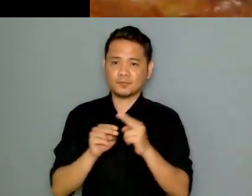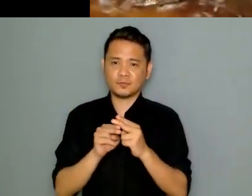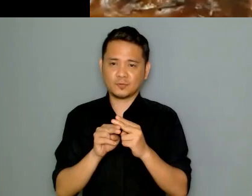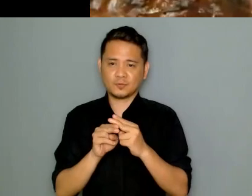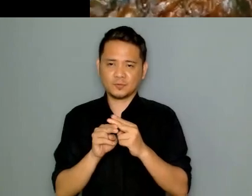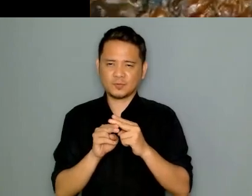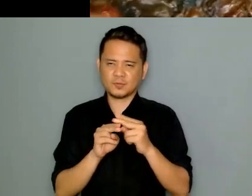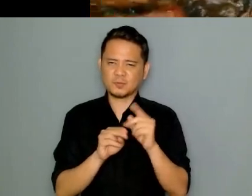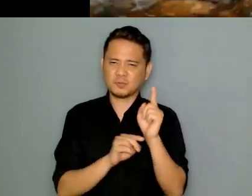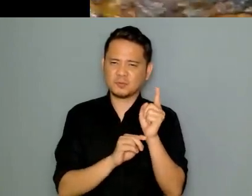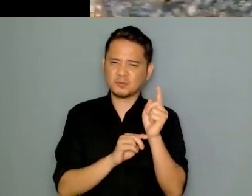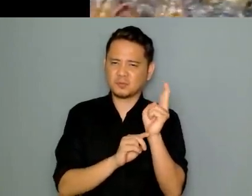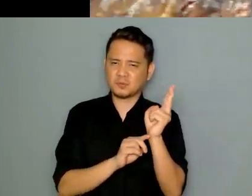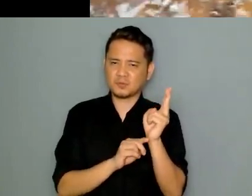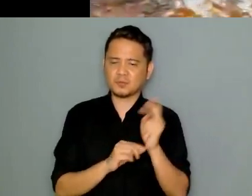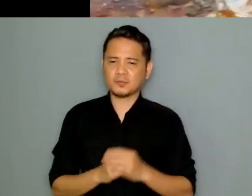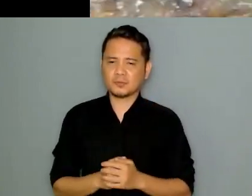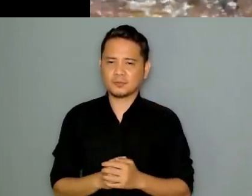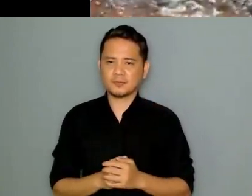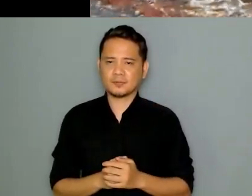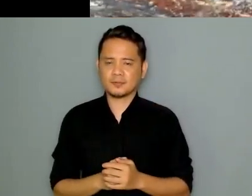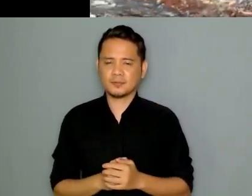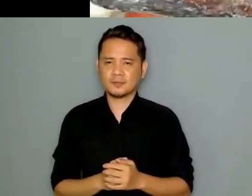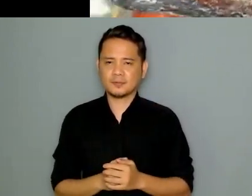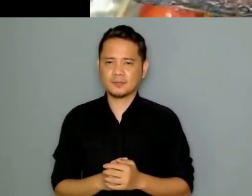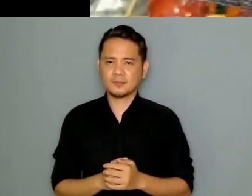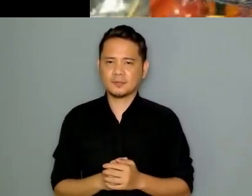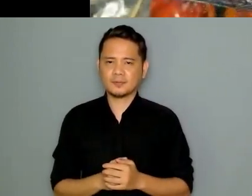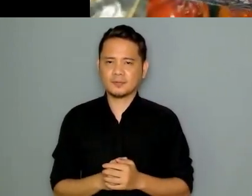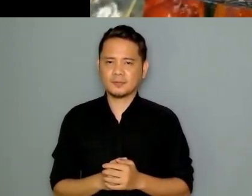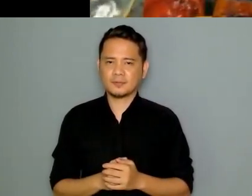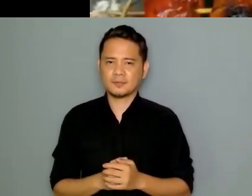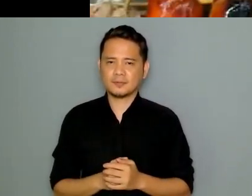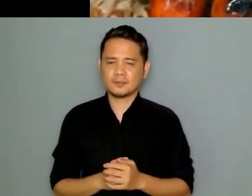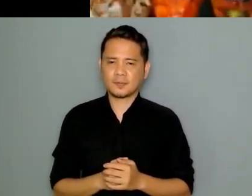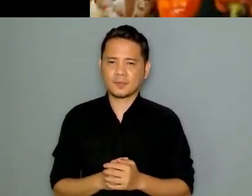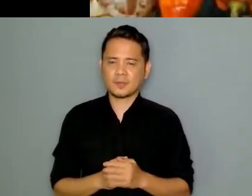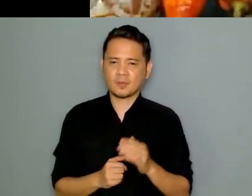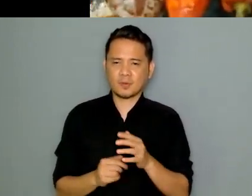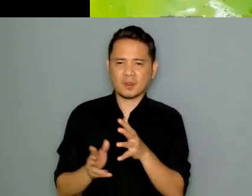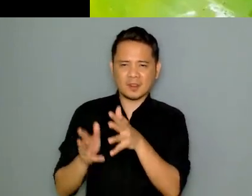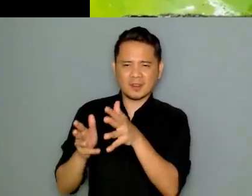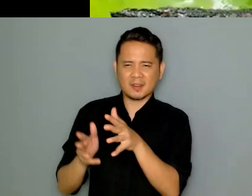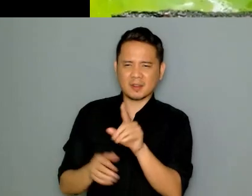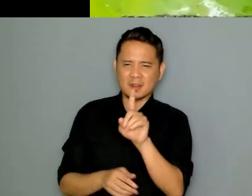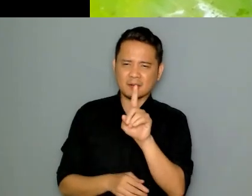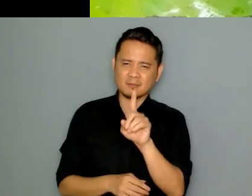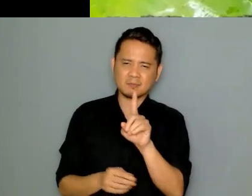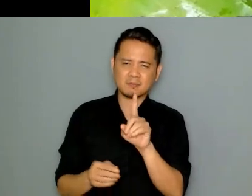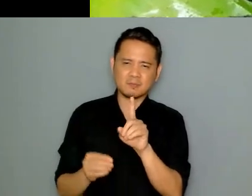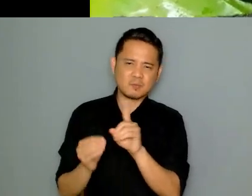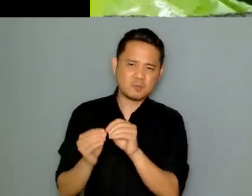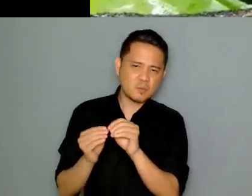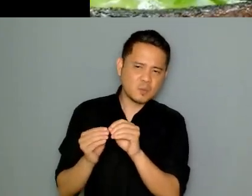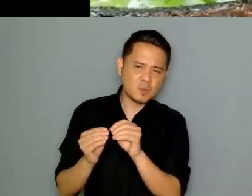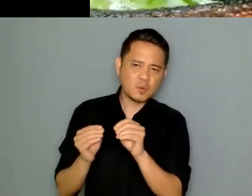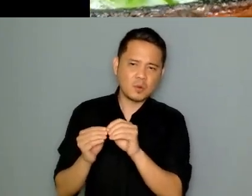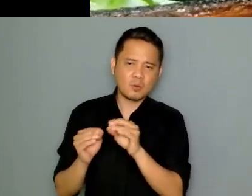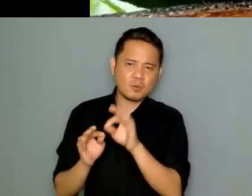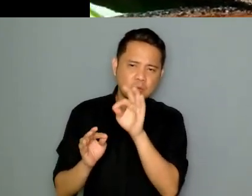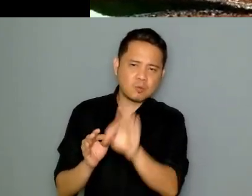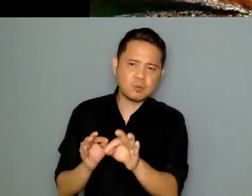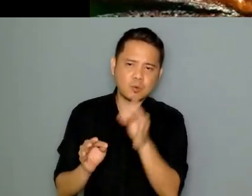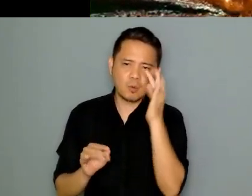at binaba ko lamang siya ng bahagya dahil merong part na gusto ko pang magkaroon ng